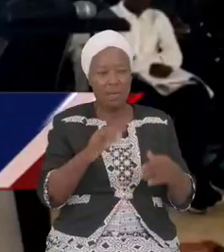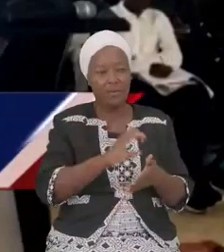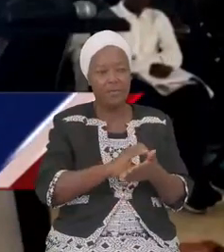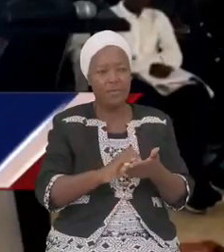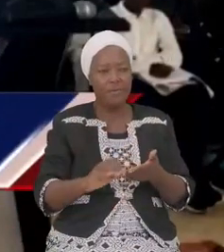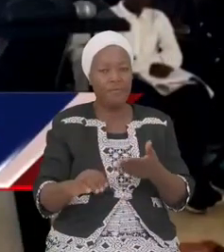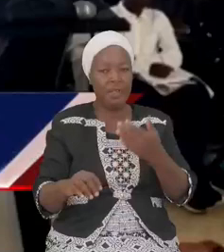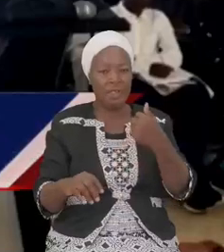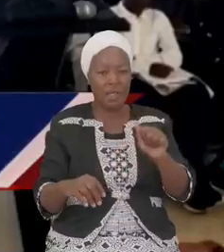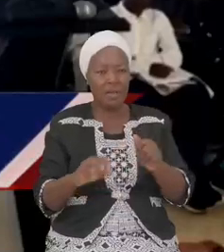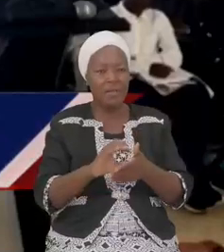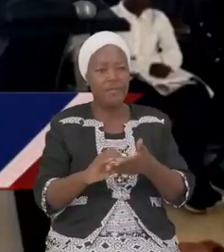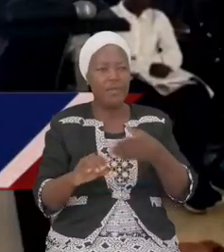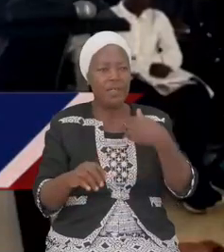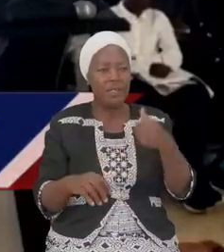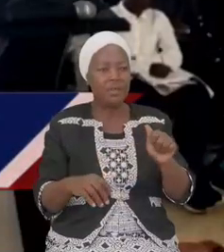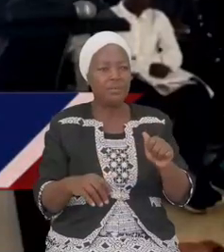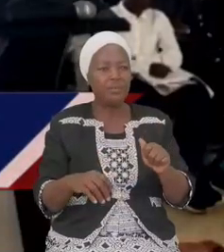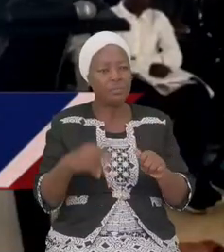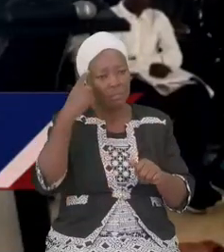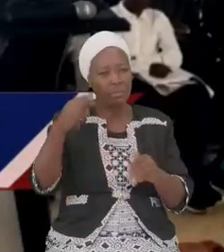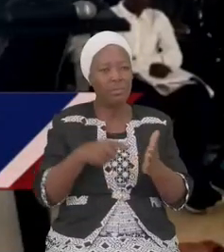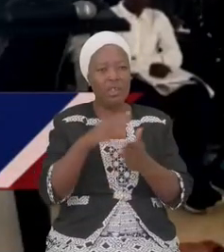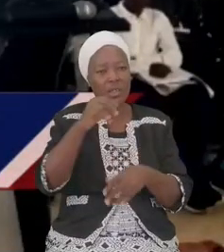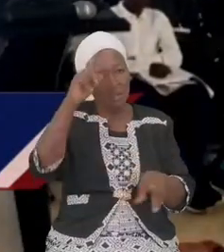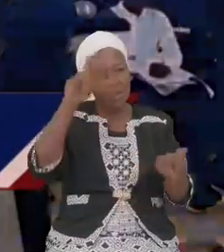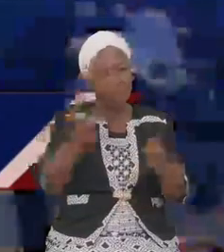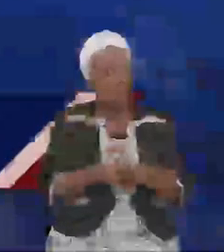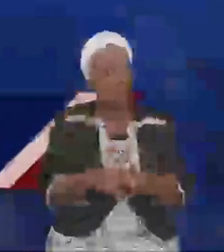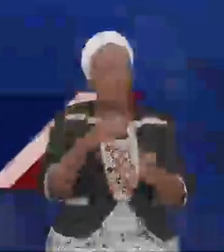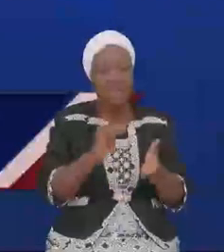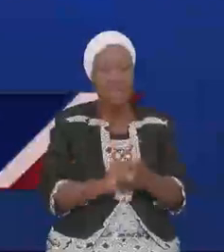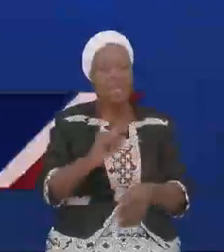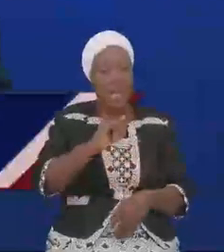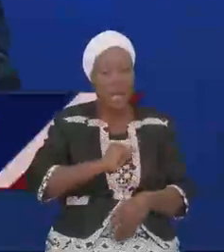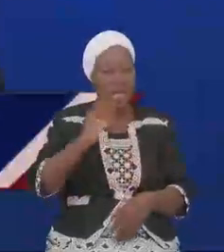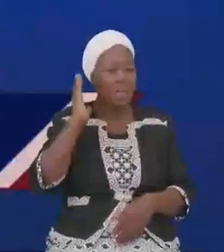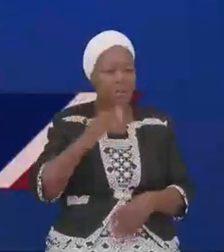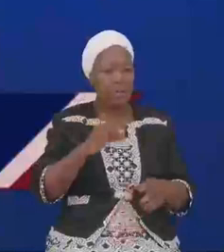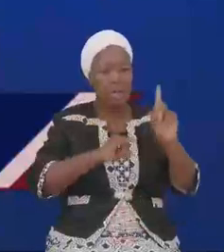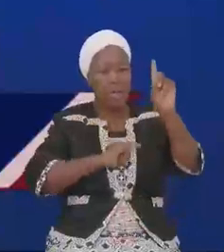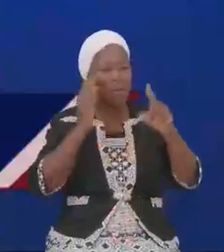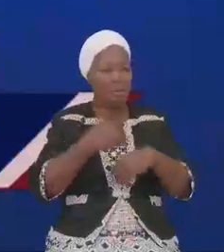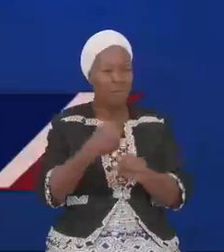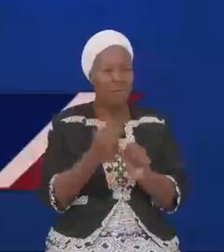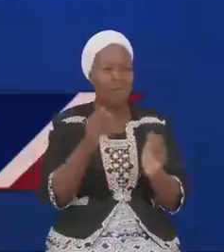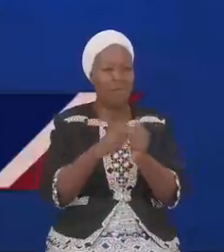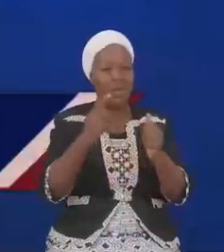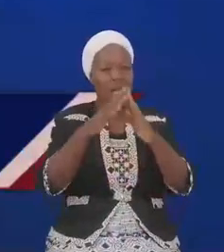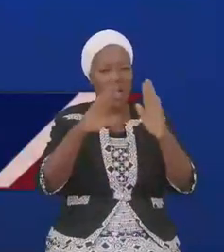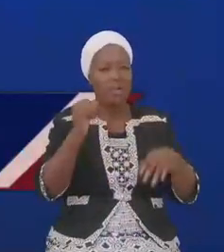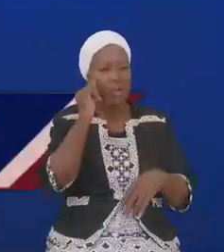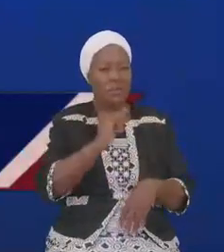verset 10 dit, « Mais voici l'alliance que je ferai avec la maison